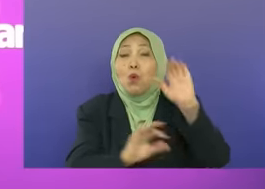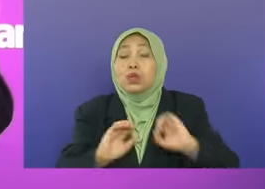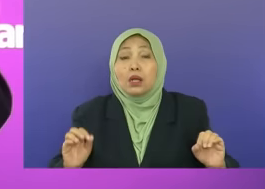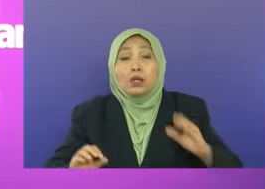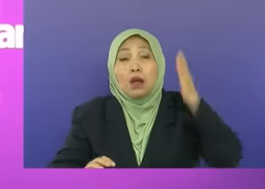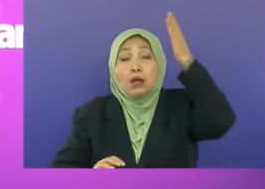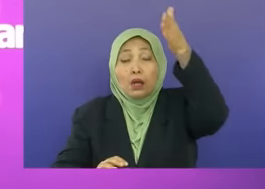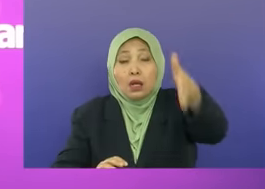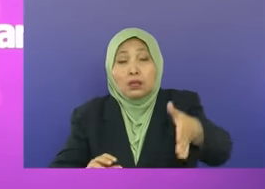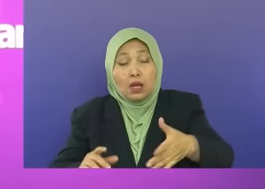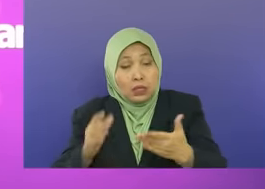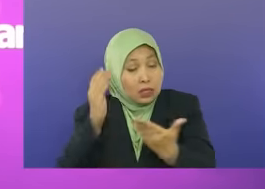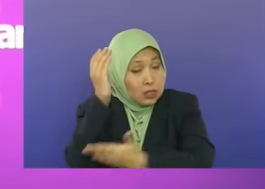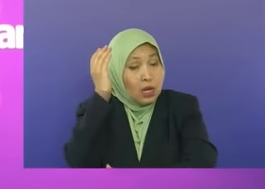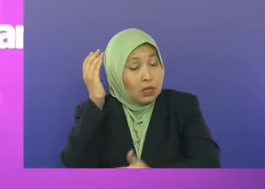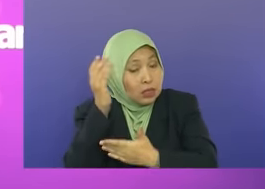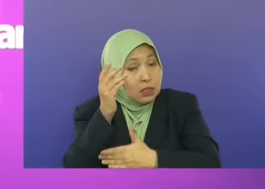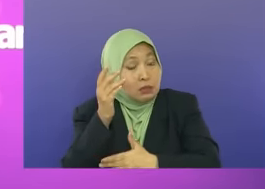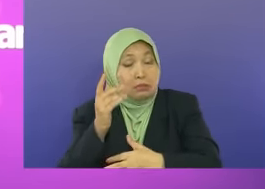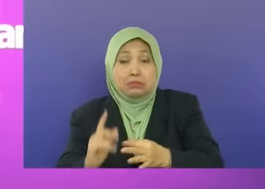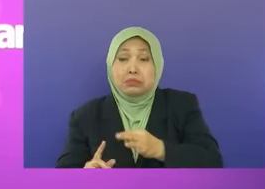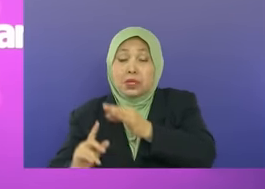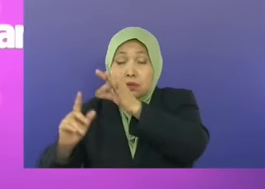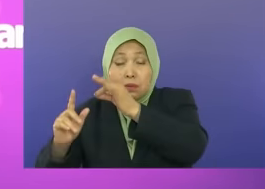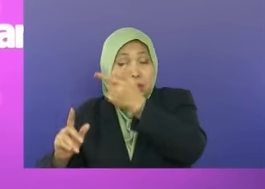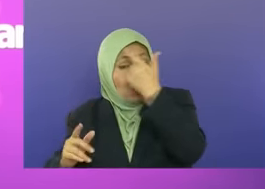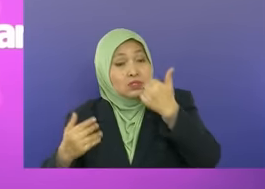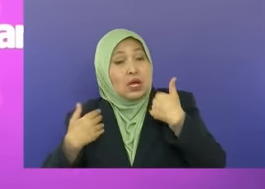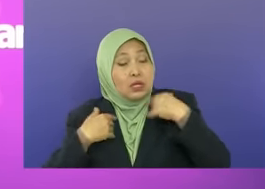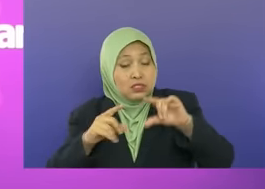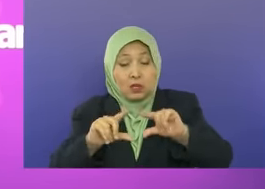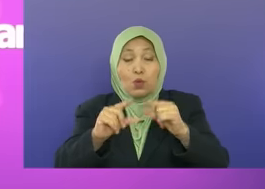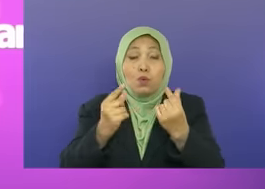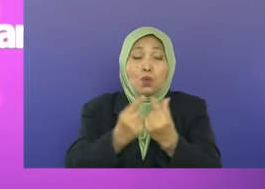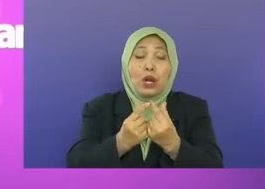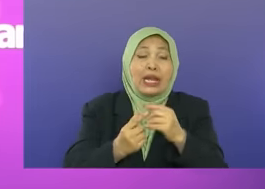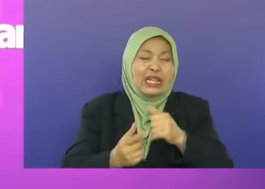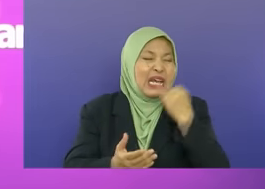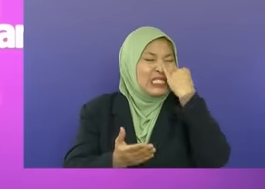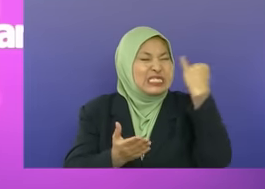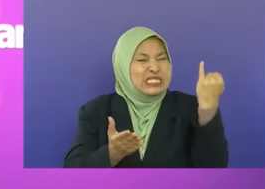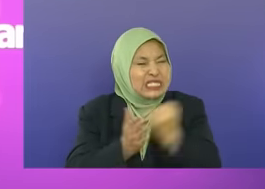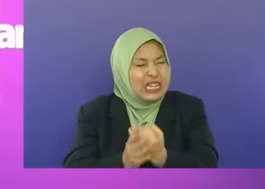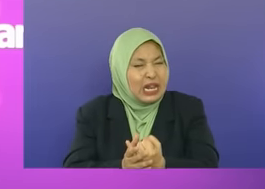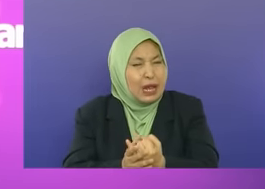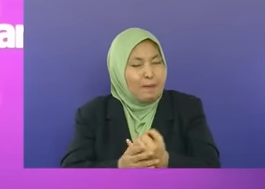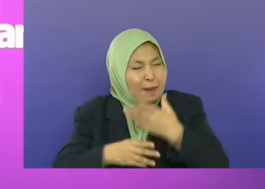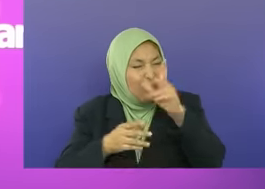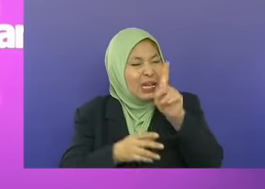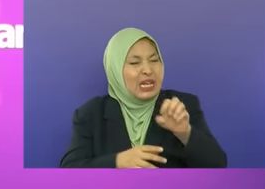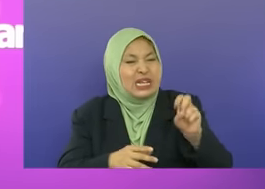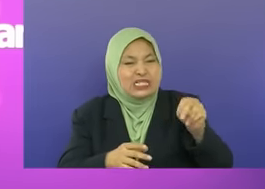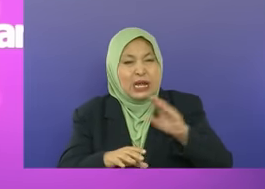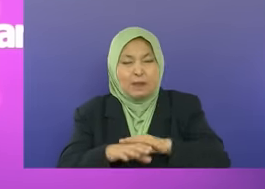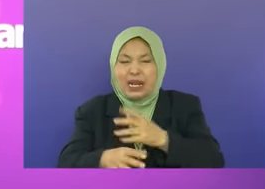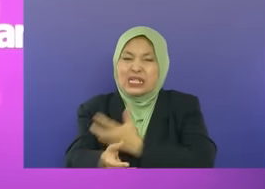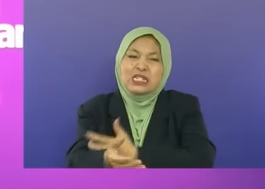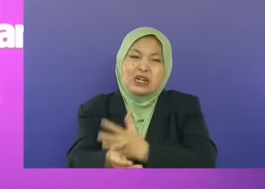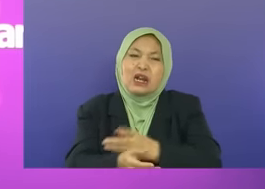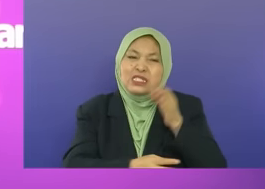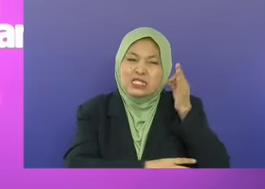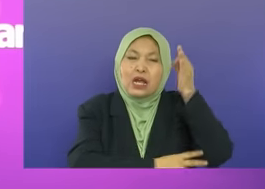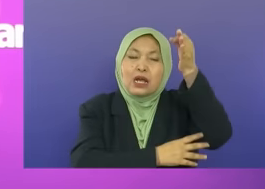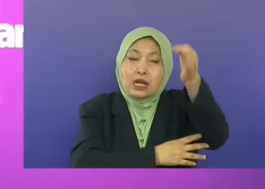Negeri tertentu disebabkan apa karena ada satu kumpulan yang zalim dan memberi kesan kepada generasi yang akan